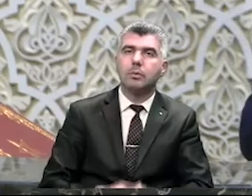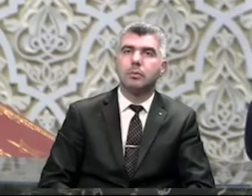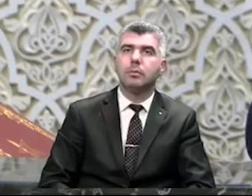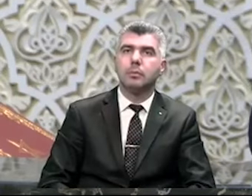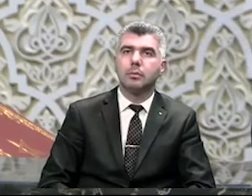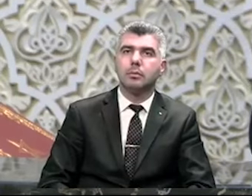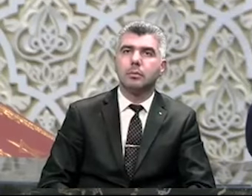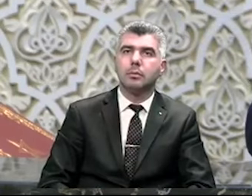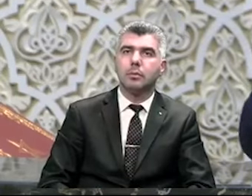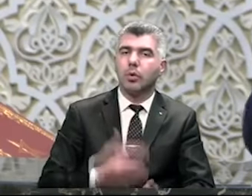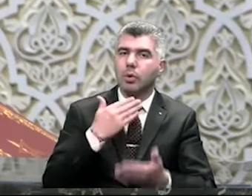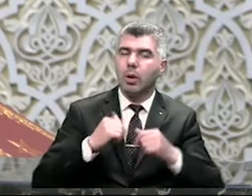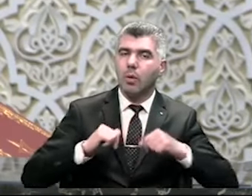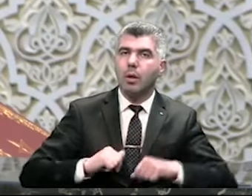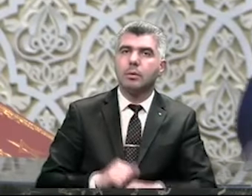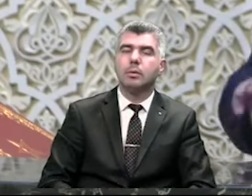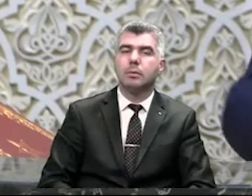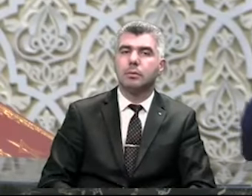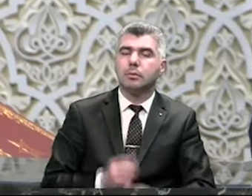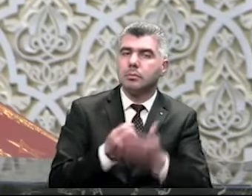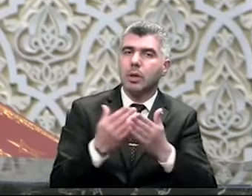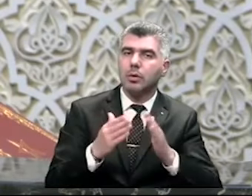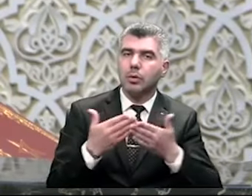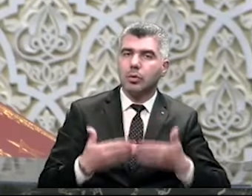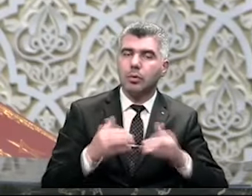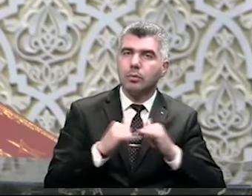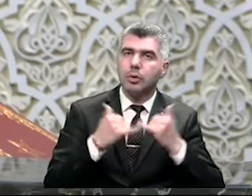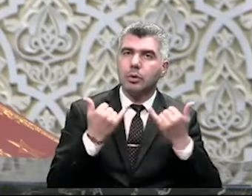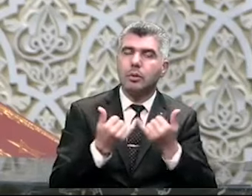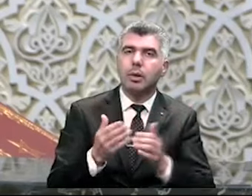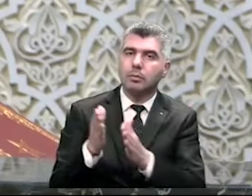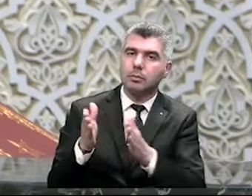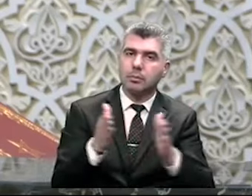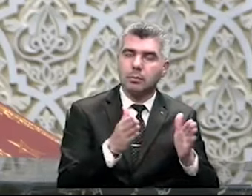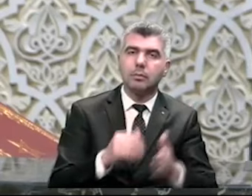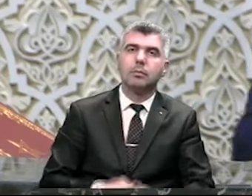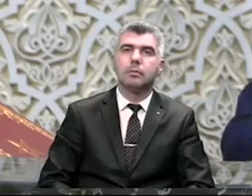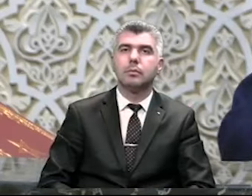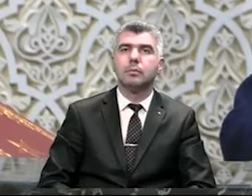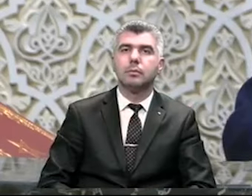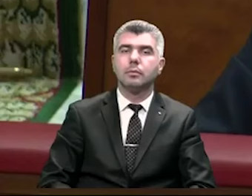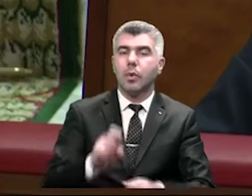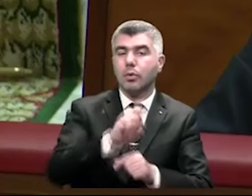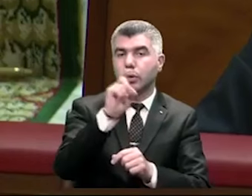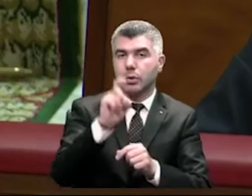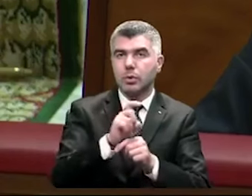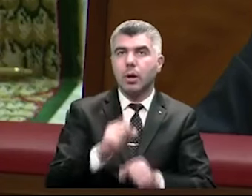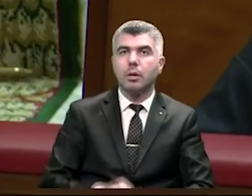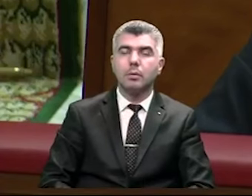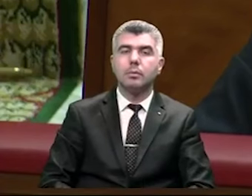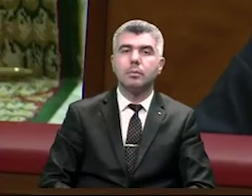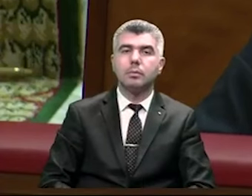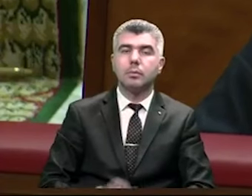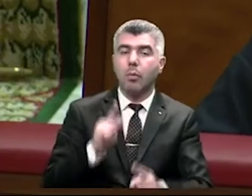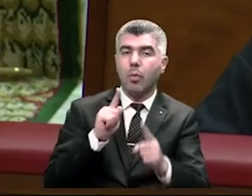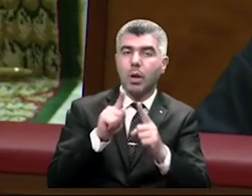شكرا لك شكرا السيد الوزير المحترم على اسمكم القيم في هذه الجلسه ونمر الى السؤال الاني الموالي